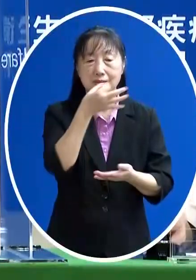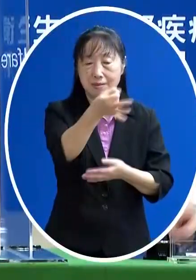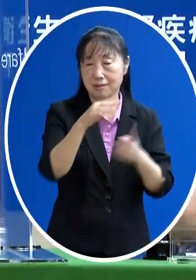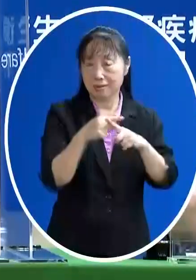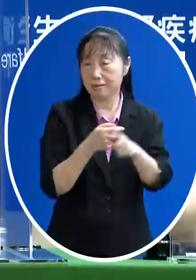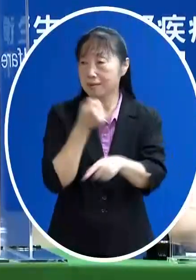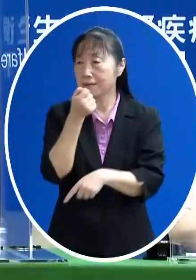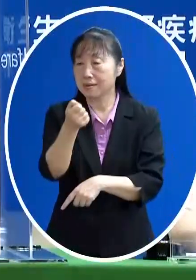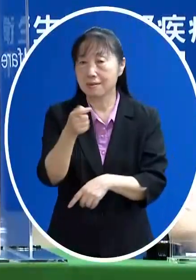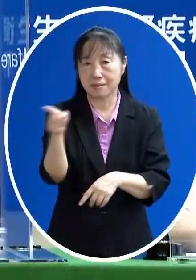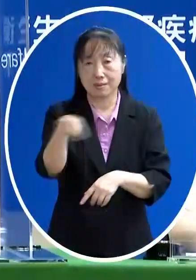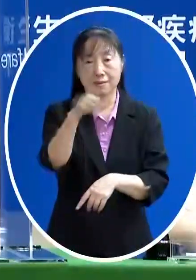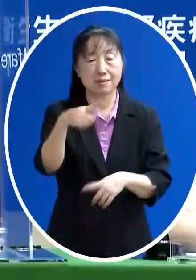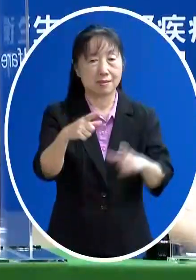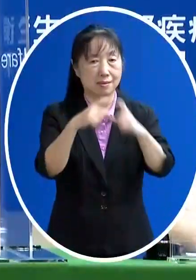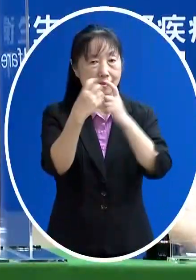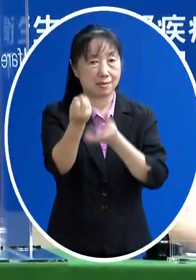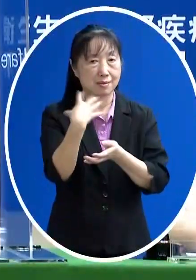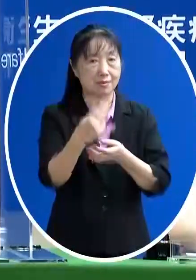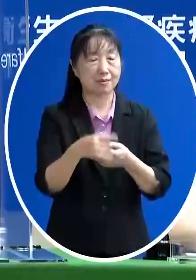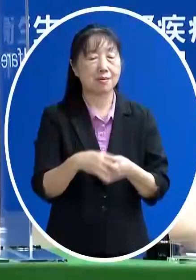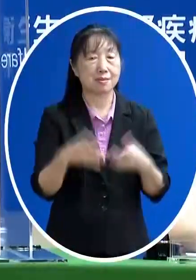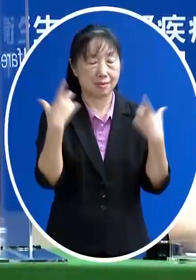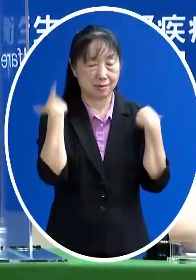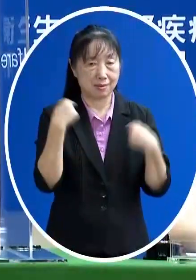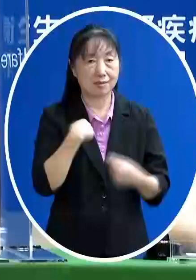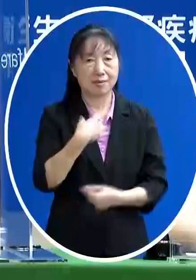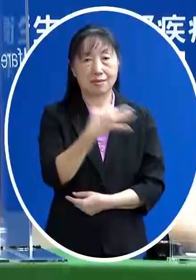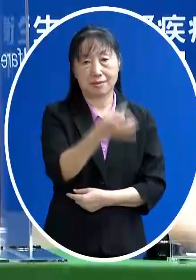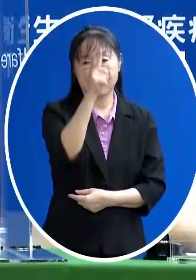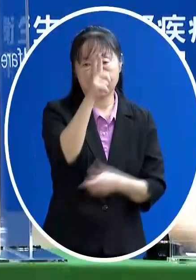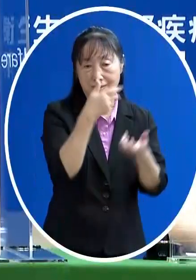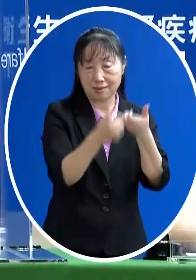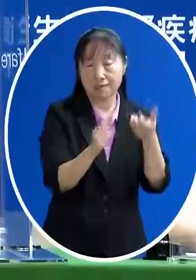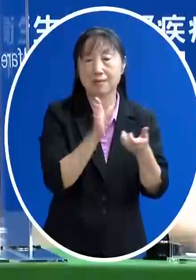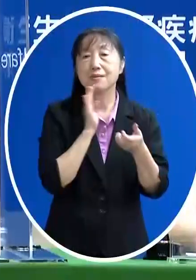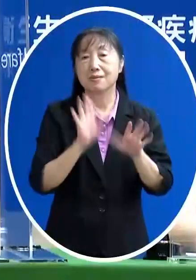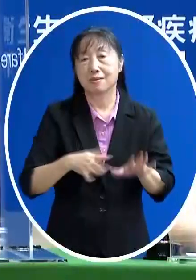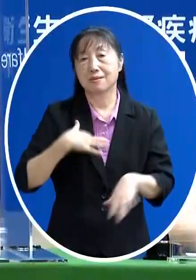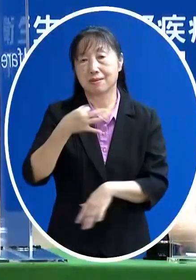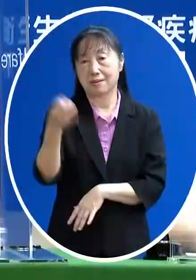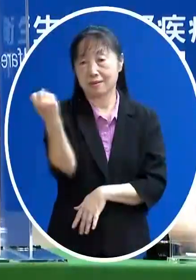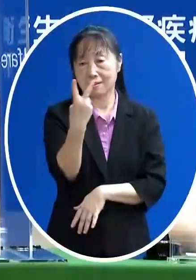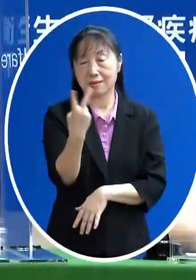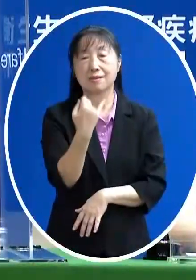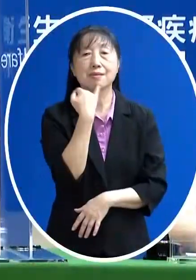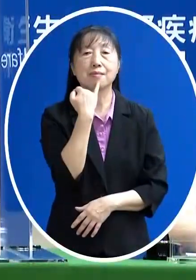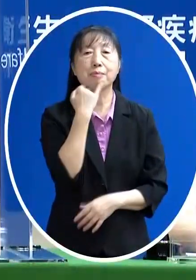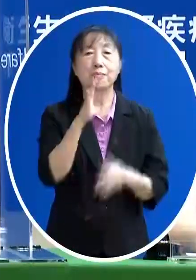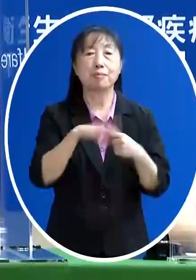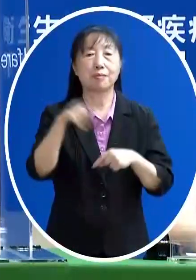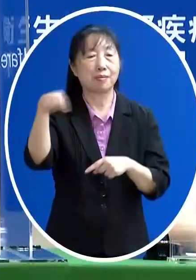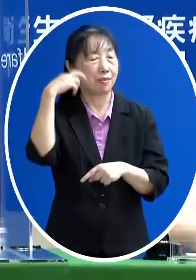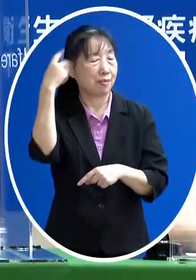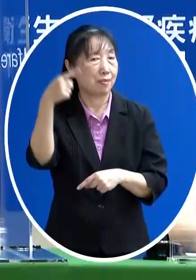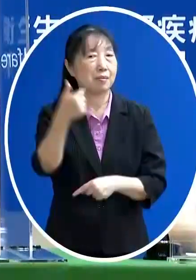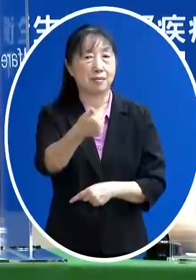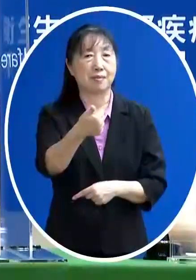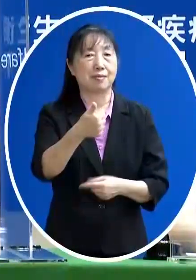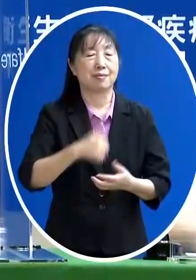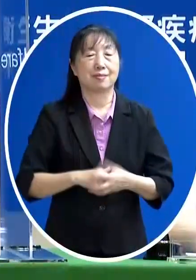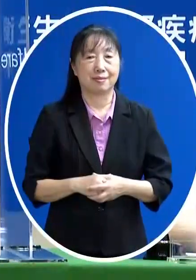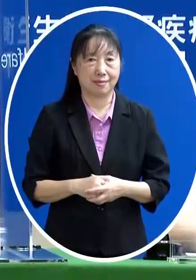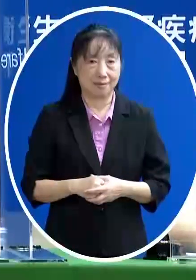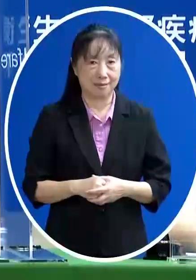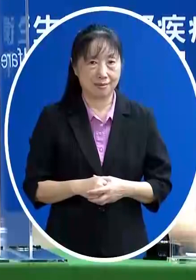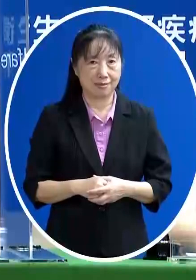说增加可以买，就是本来是1份，现在可以买到2份，那对于这个需要使用的民众来讲都觉得很好，哦，